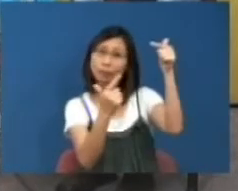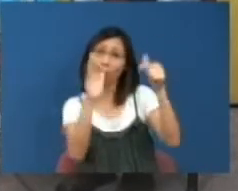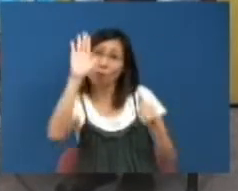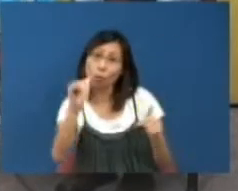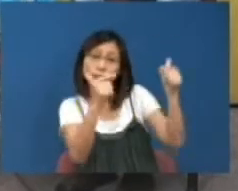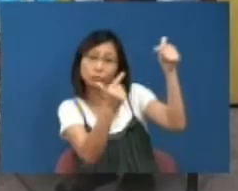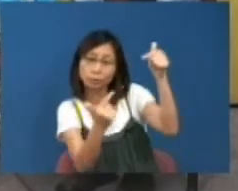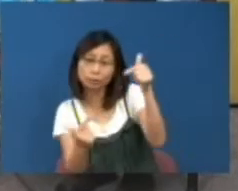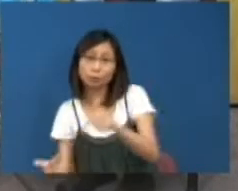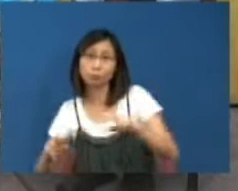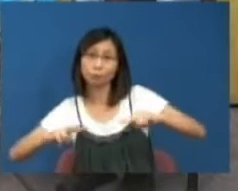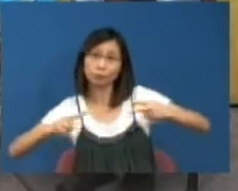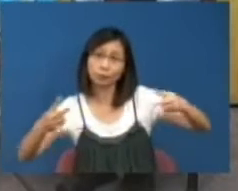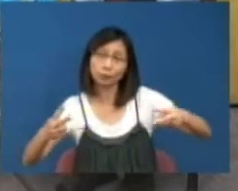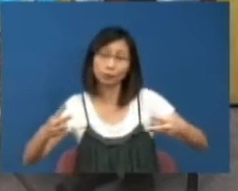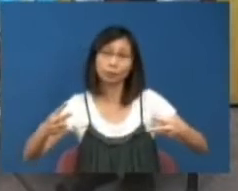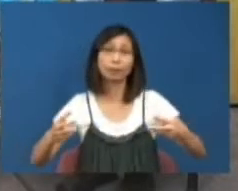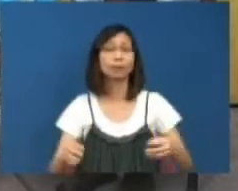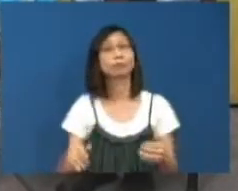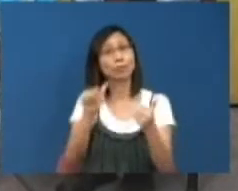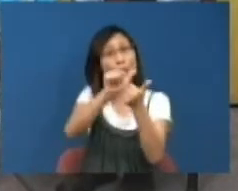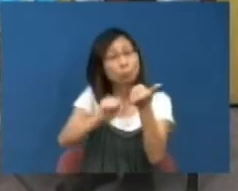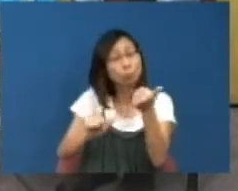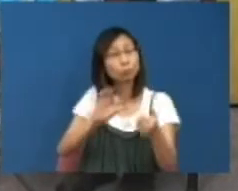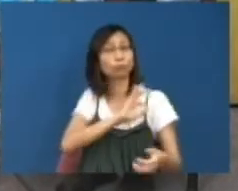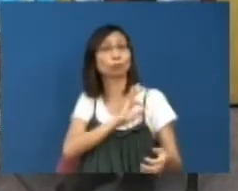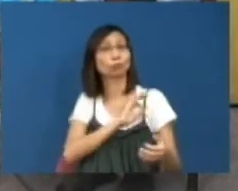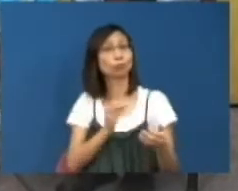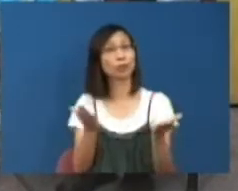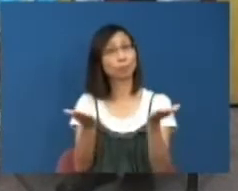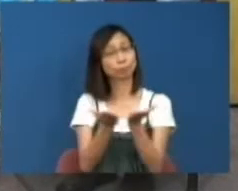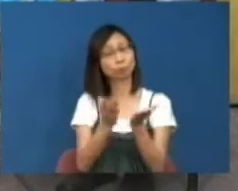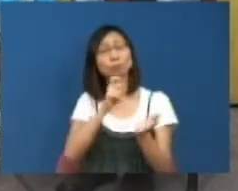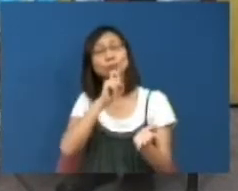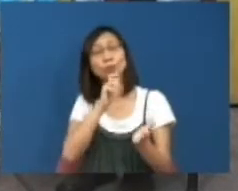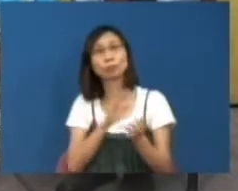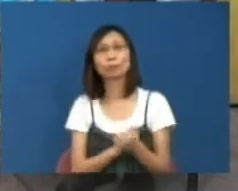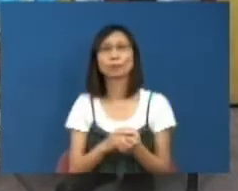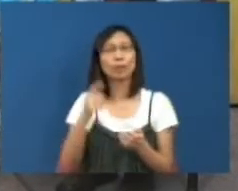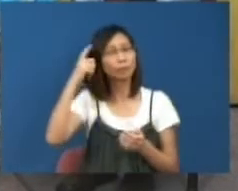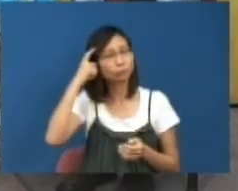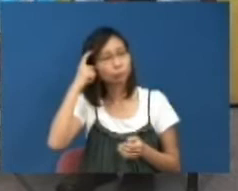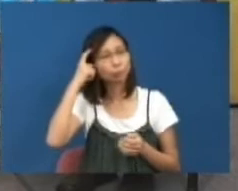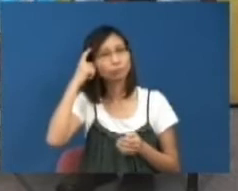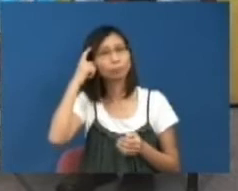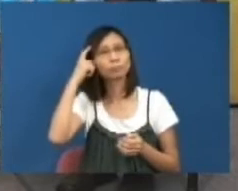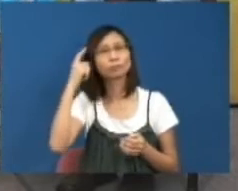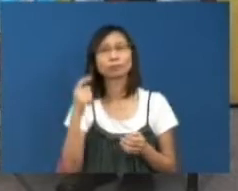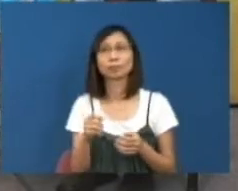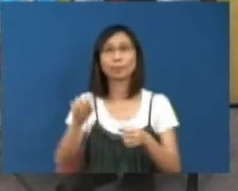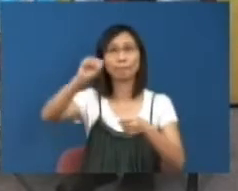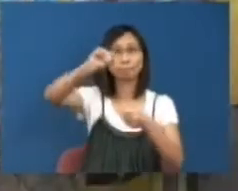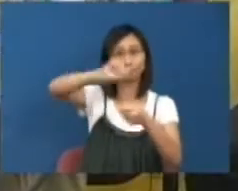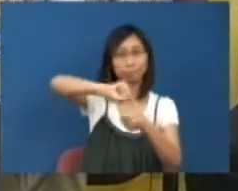展嗰個委員會做咗個報告，咁佢有一個意欲咧就係話咧。就要加電